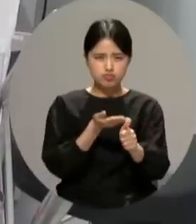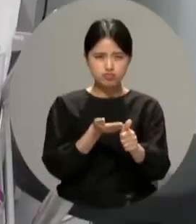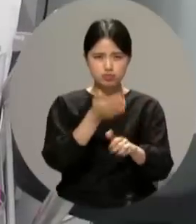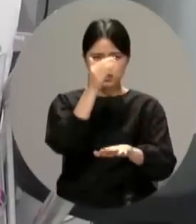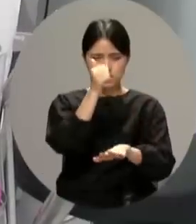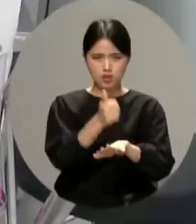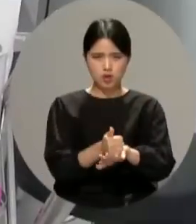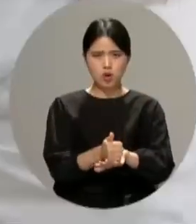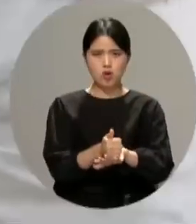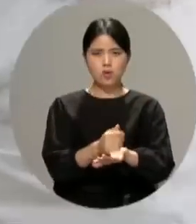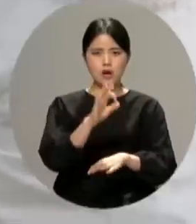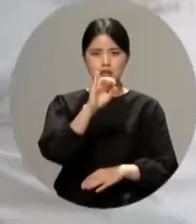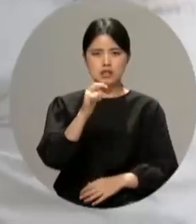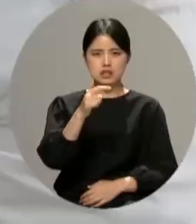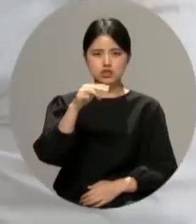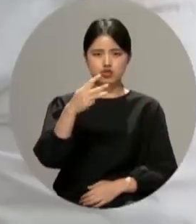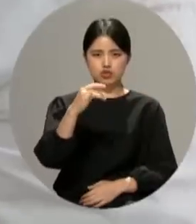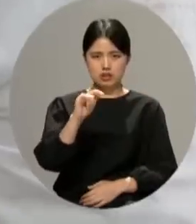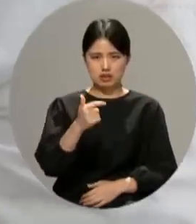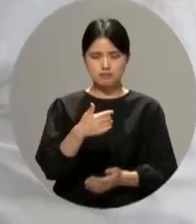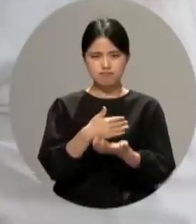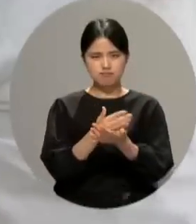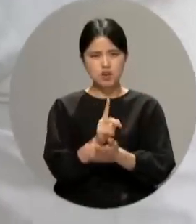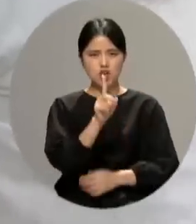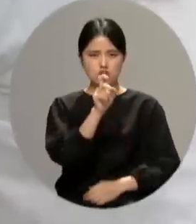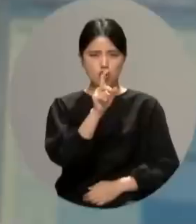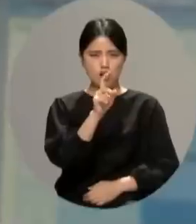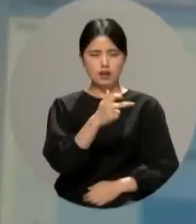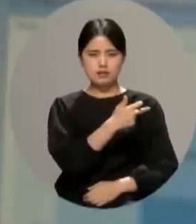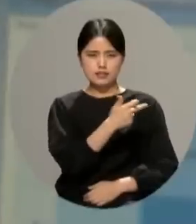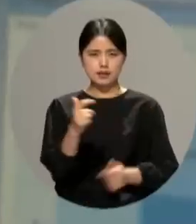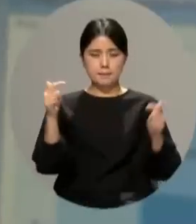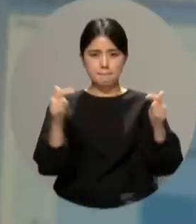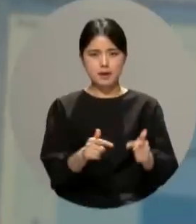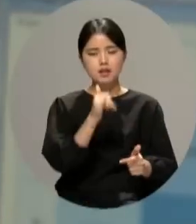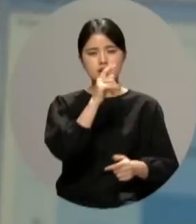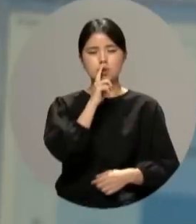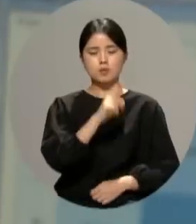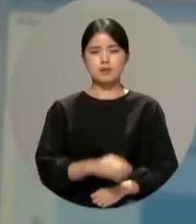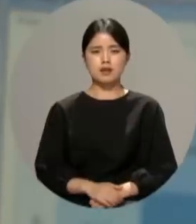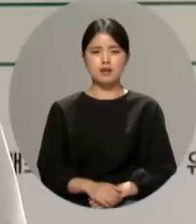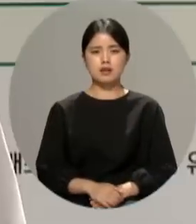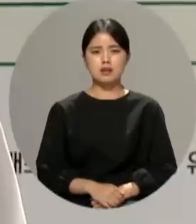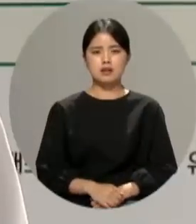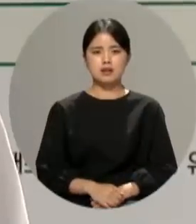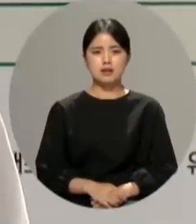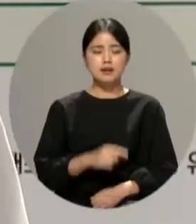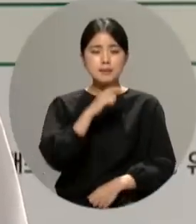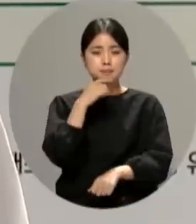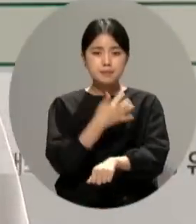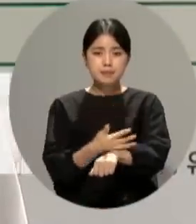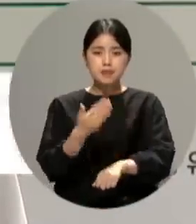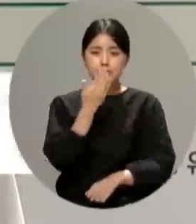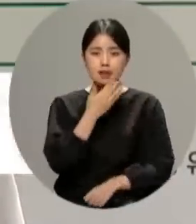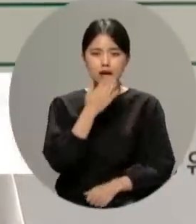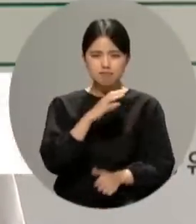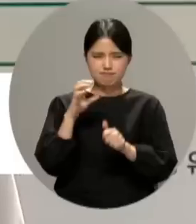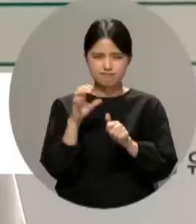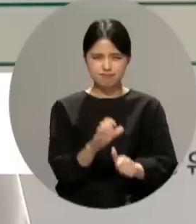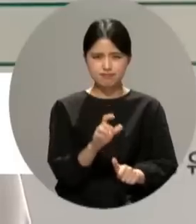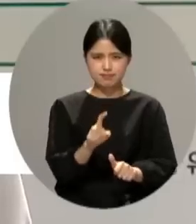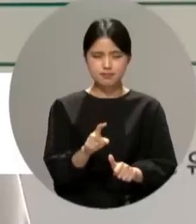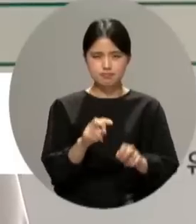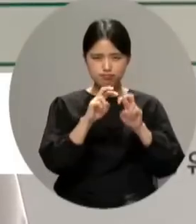혈장 인슐린 농도 등 11개 지표가 크게 개선되었습니다 별당 강화 없대 활성을 분석한